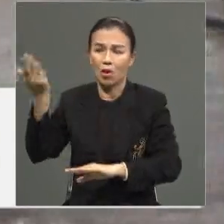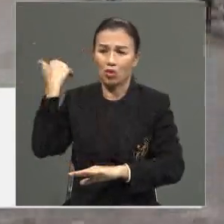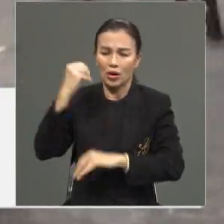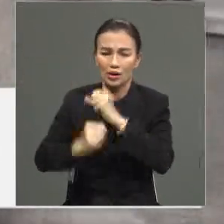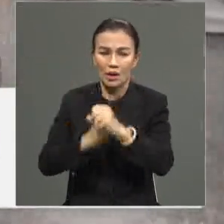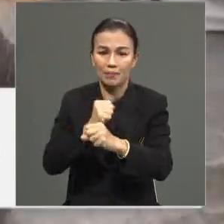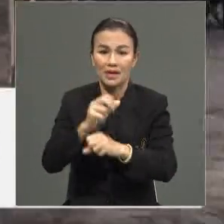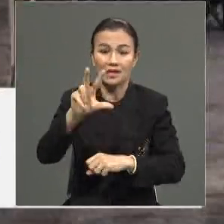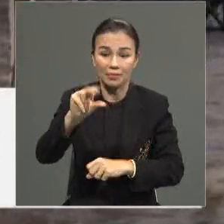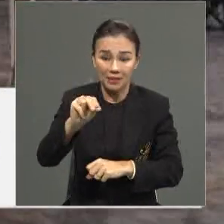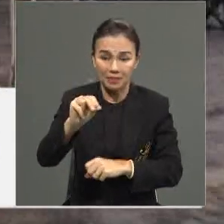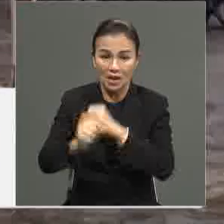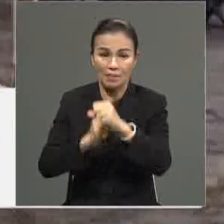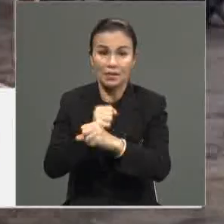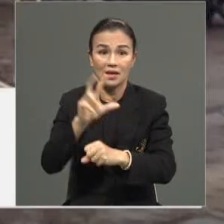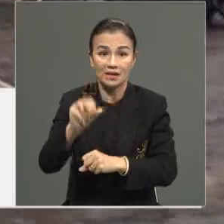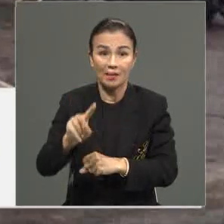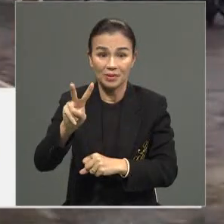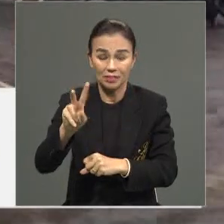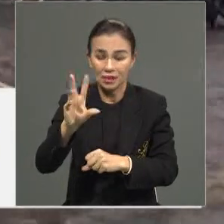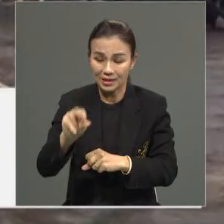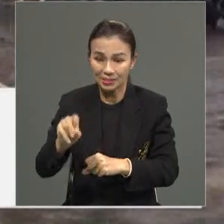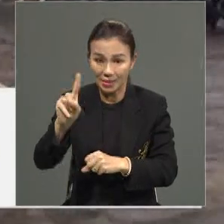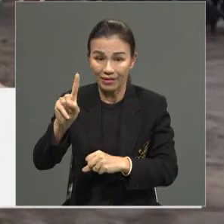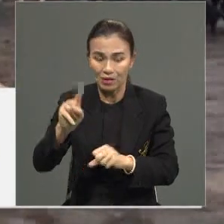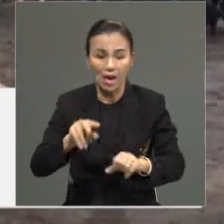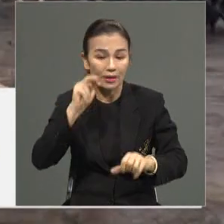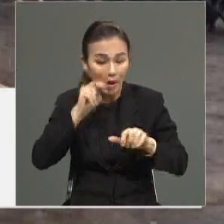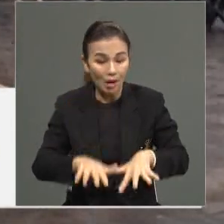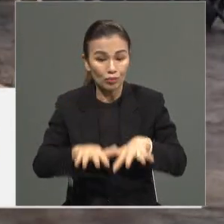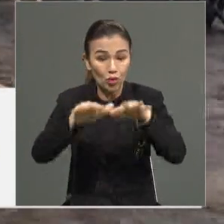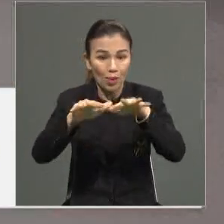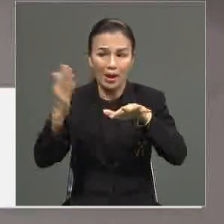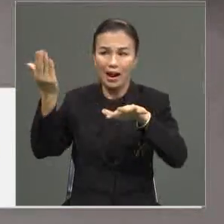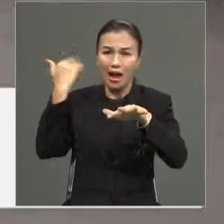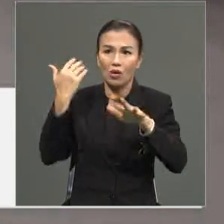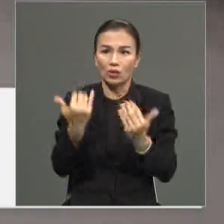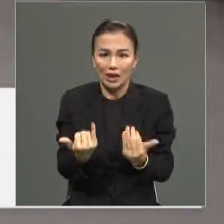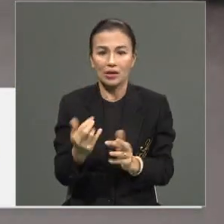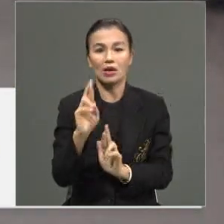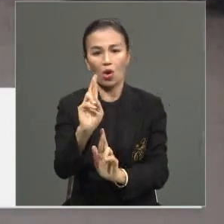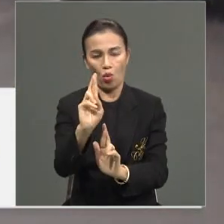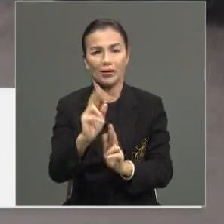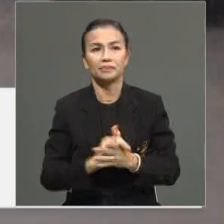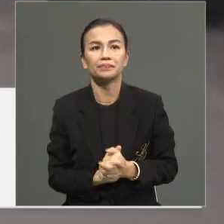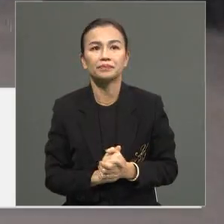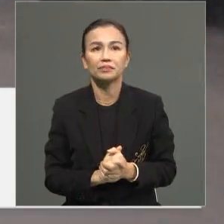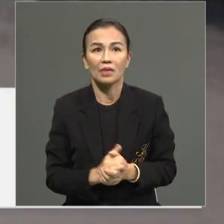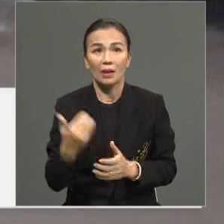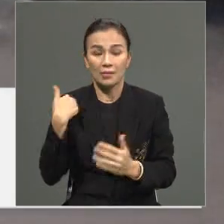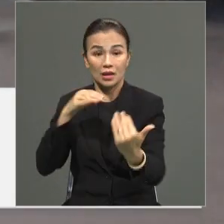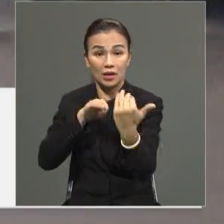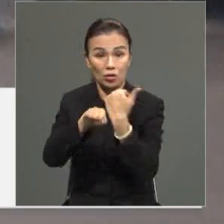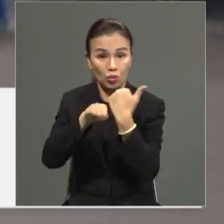ปี3031อ่ะเที่ยวนี้มีสิทธิ์นะถึงแม้ว่าจะไม่ได้ท่วมมาเป็น10ปีก็ตามนะครับ อย่างในเขตเทศบาลนครยะลาบริเวณถนนผังเมือง